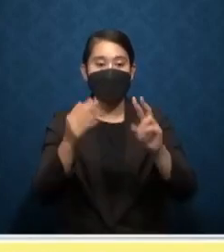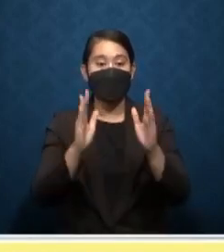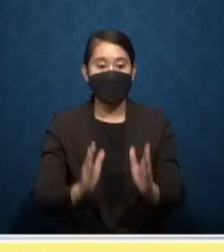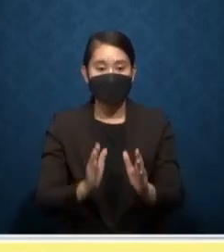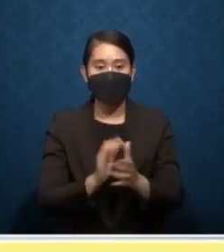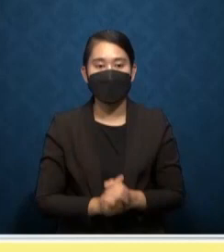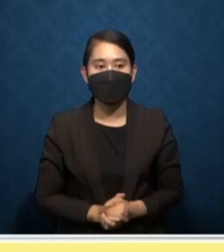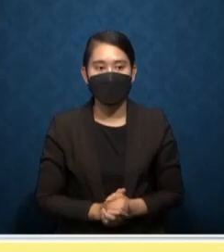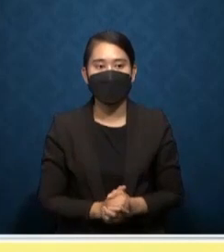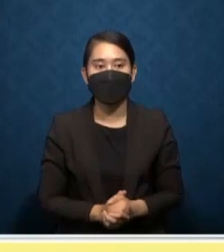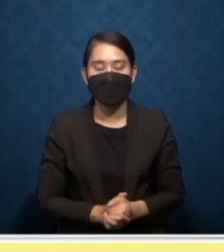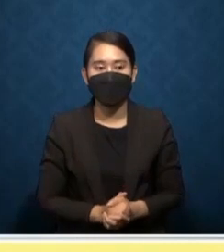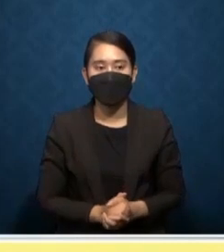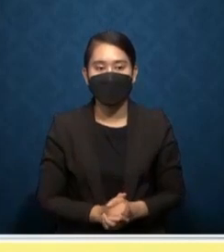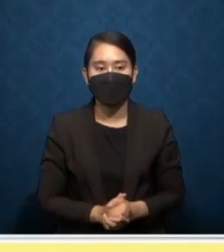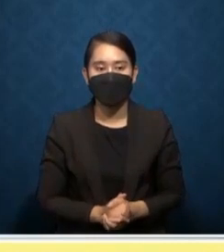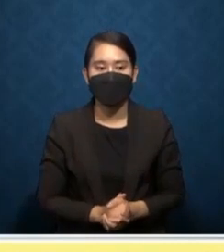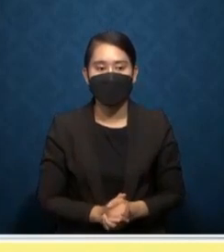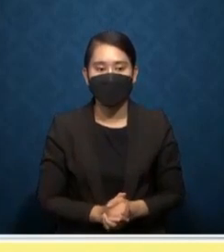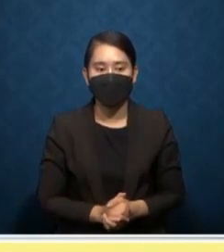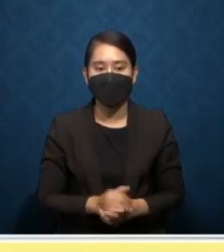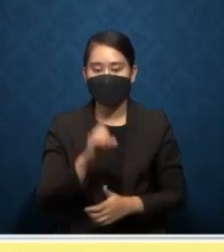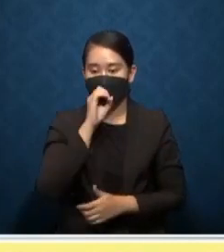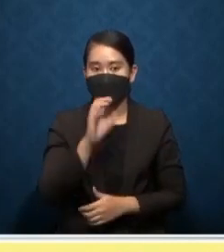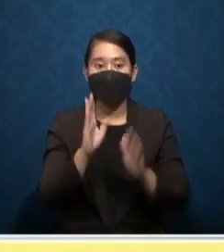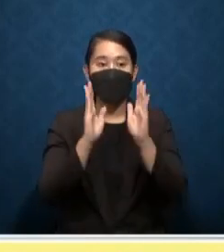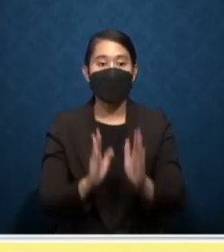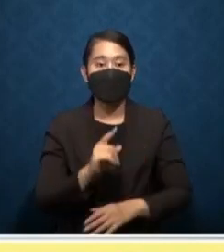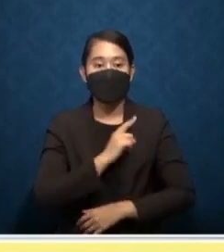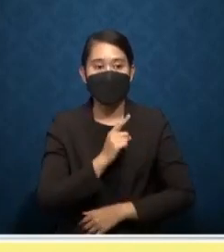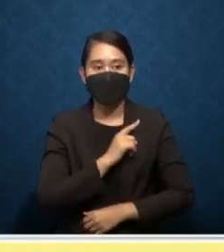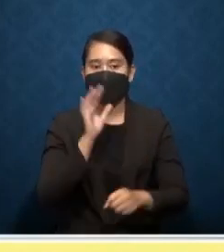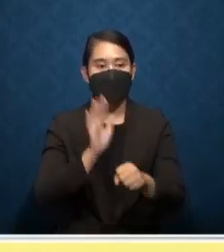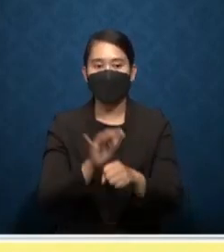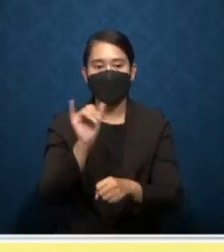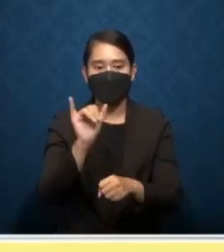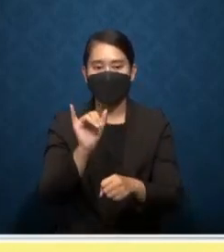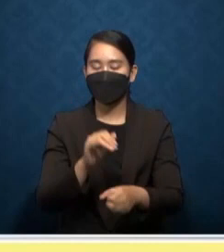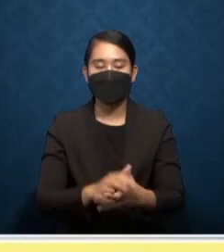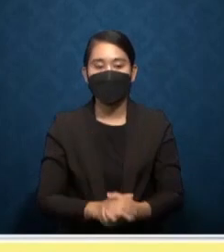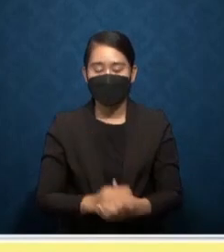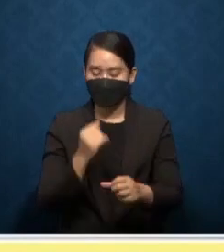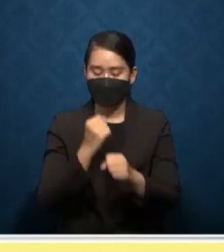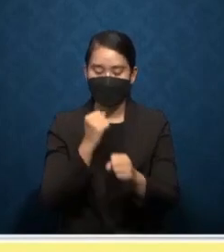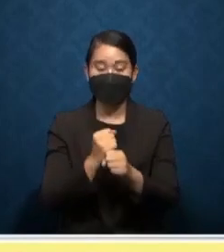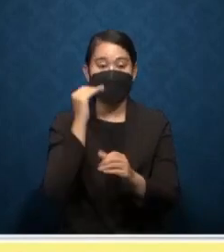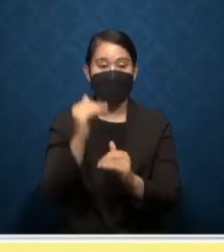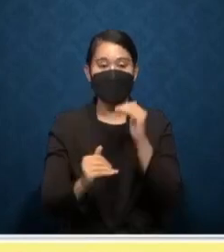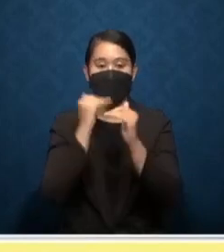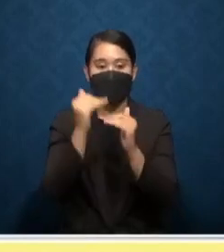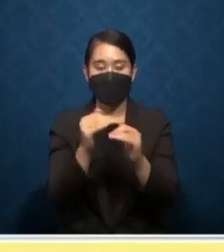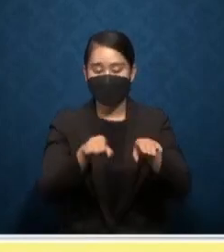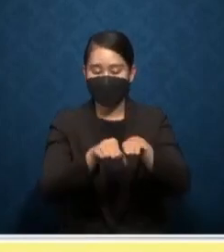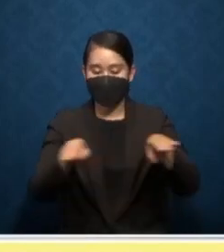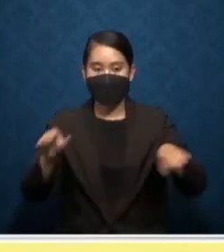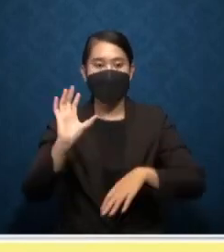ผมก็บอกกับทụคนทรัที่ชอบวามัยงไม่พอเราต้ทำให้เข้าถึงปตุฐานสือกตร